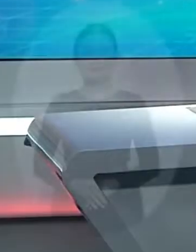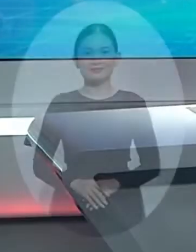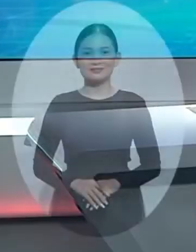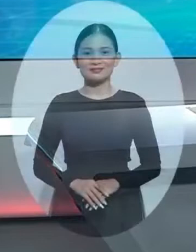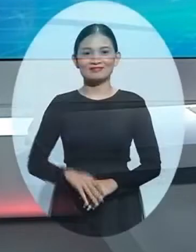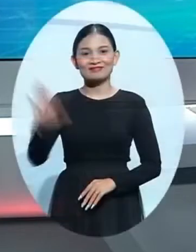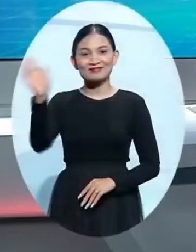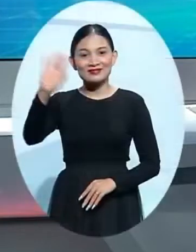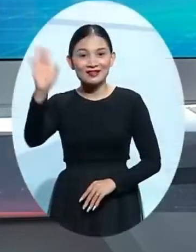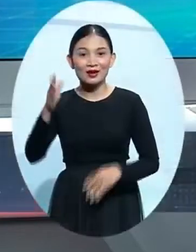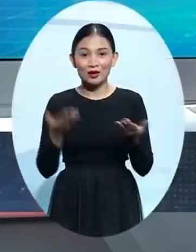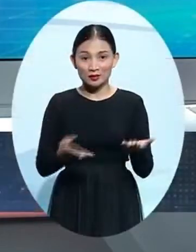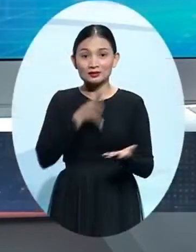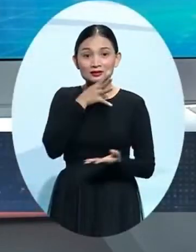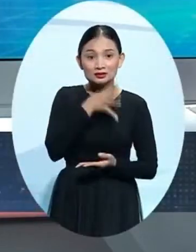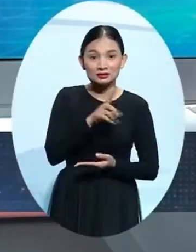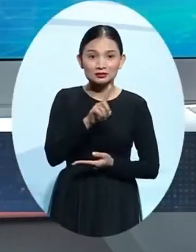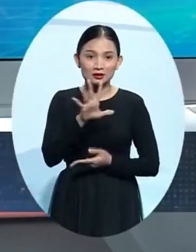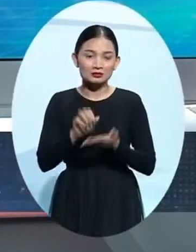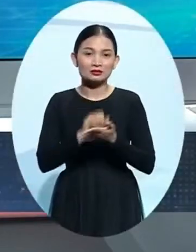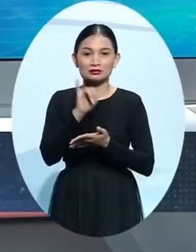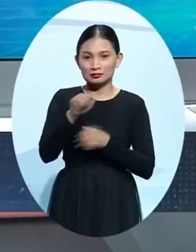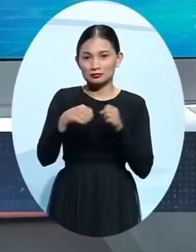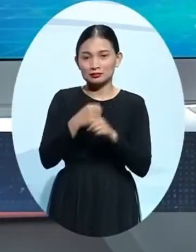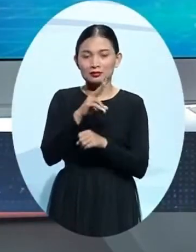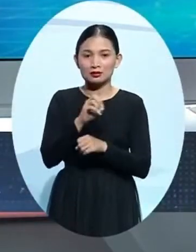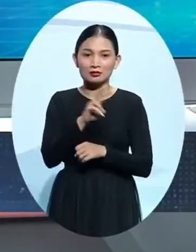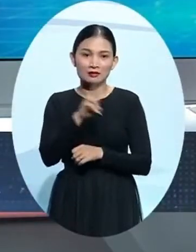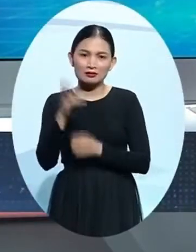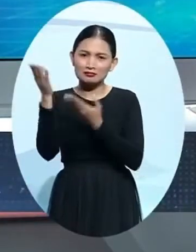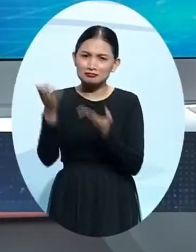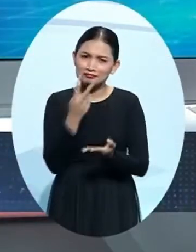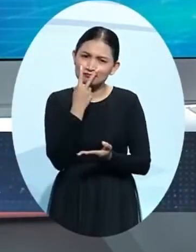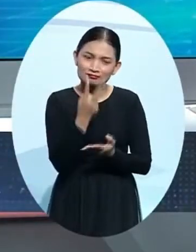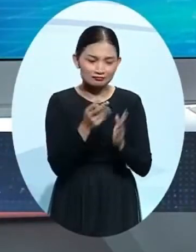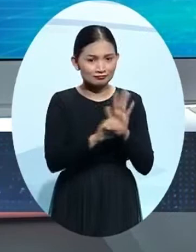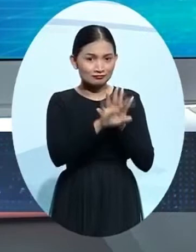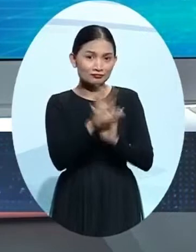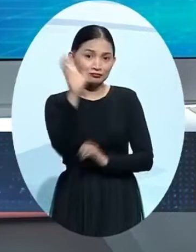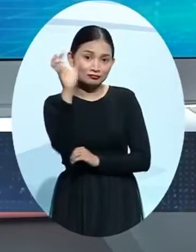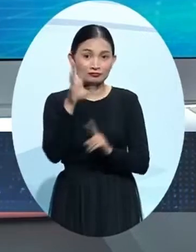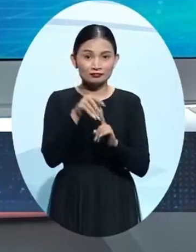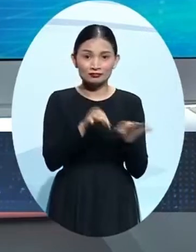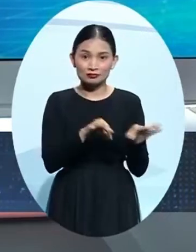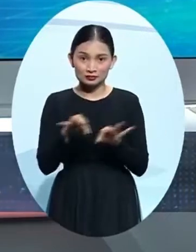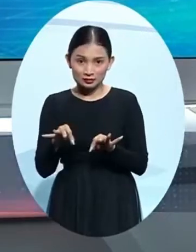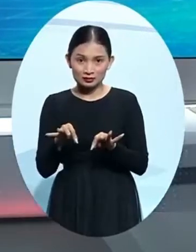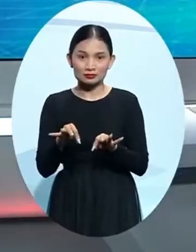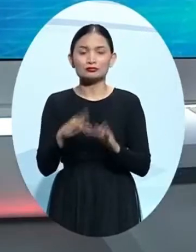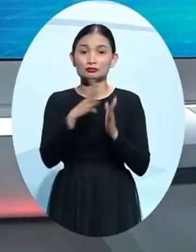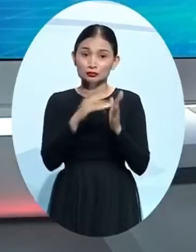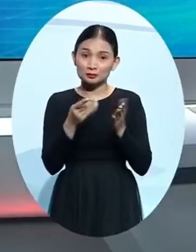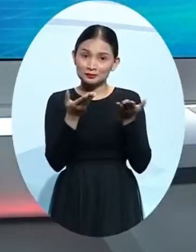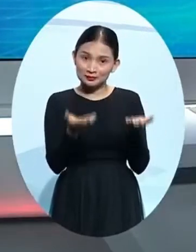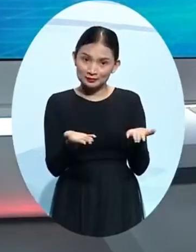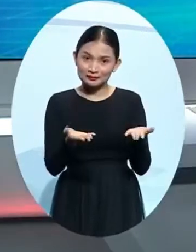xin chào cứ vậy mày thứ Tư ngày 15 tháng 6 năm 2022 với quý vị sẽ trả bạn từ buổi trưa của đài truyền hình thành phố Hồ Chí Minh phong độ bản tin